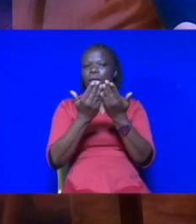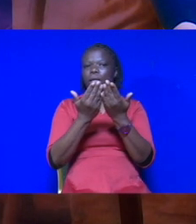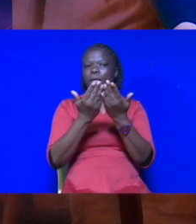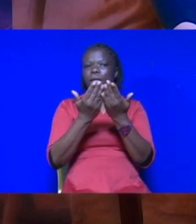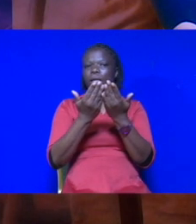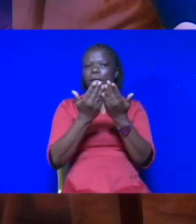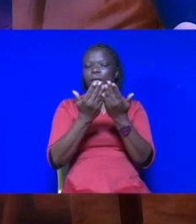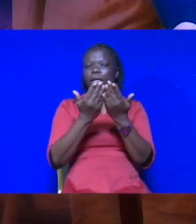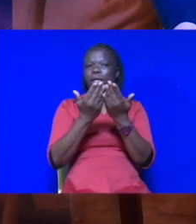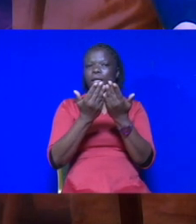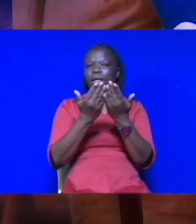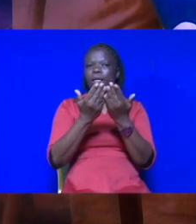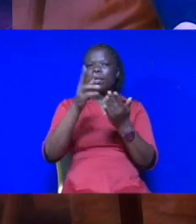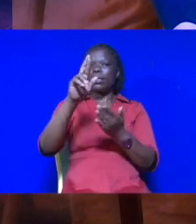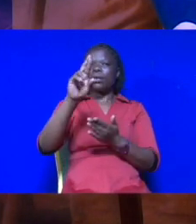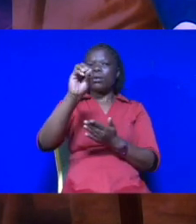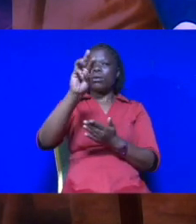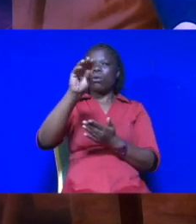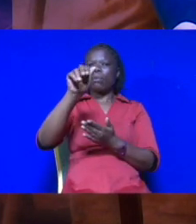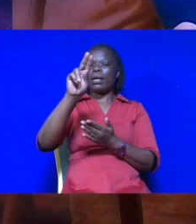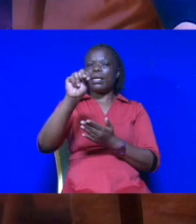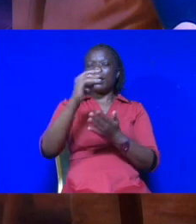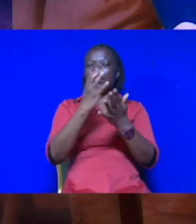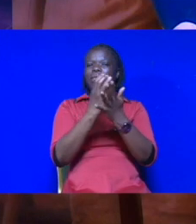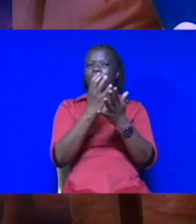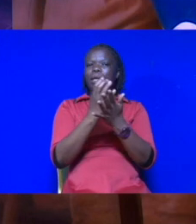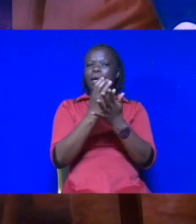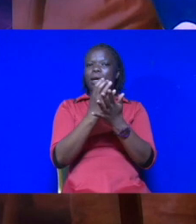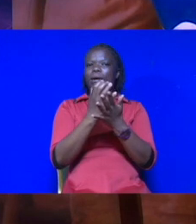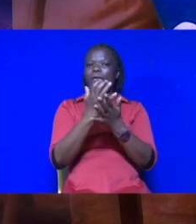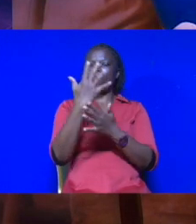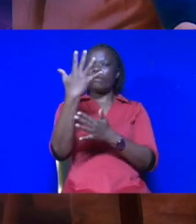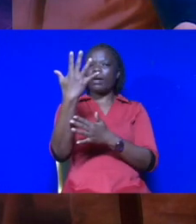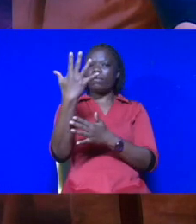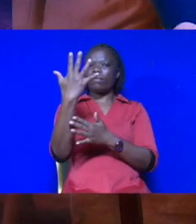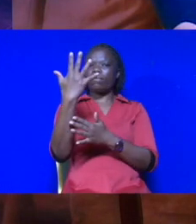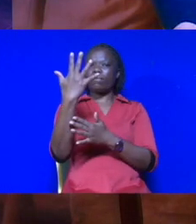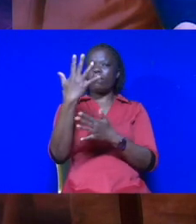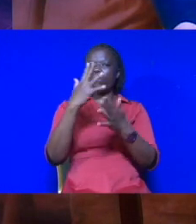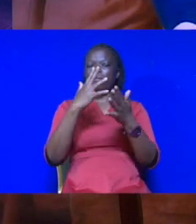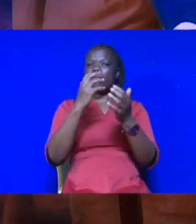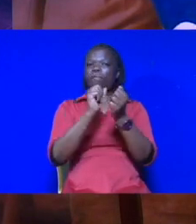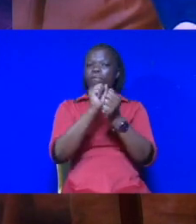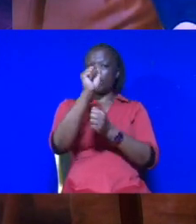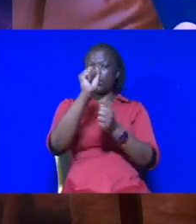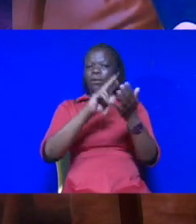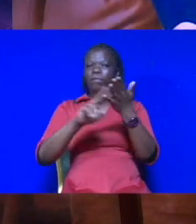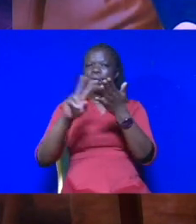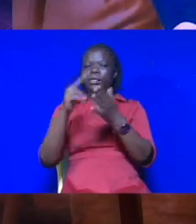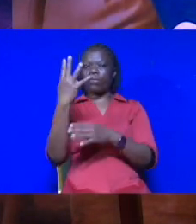Warumi sura ya 15 na fungu la 4. Warumi sura ya 15 na fungu la